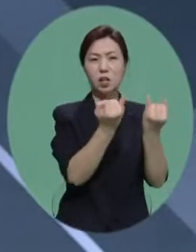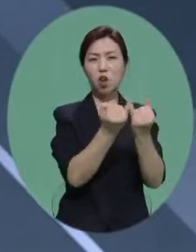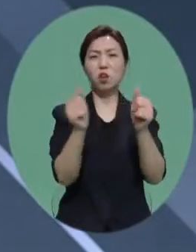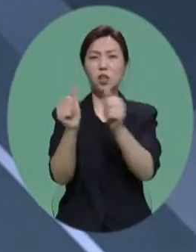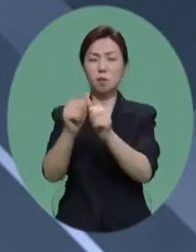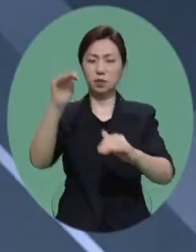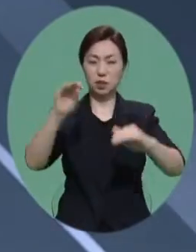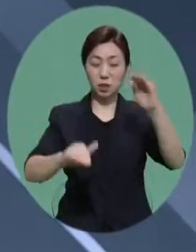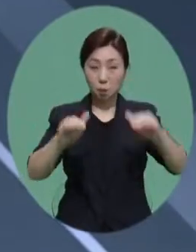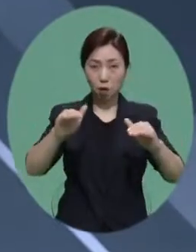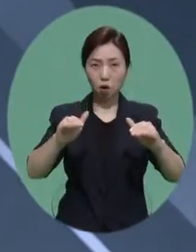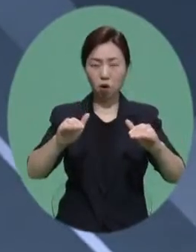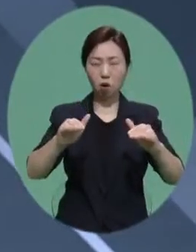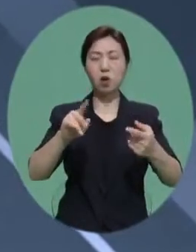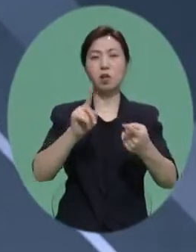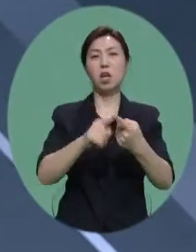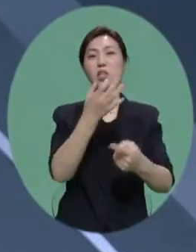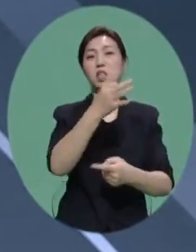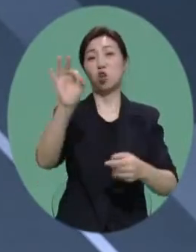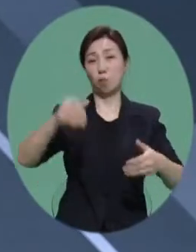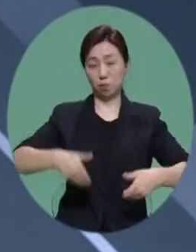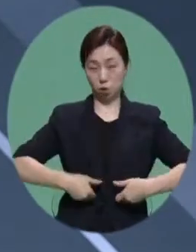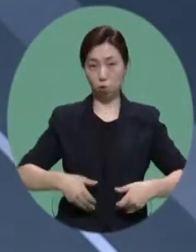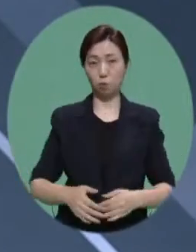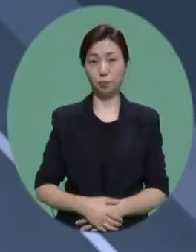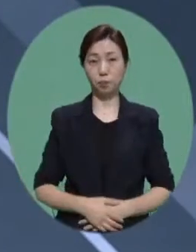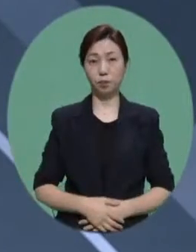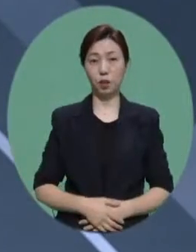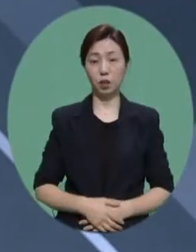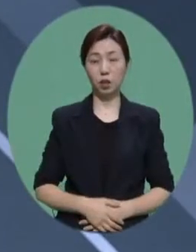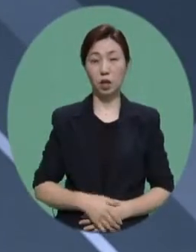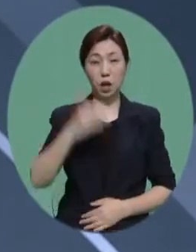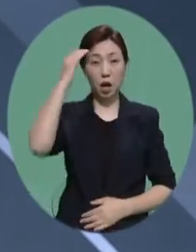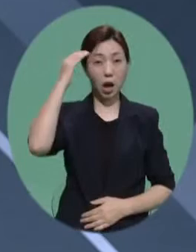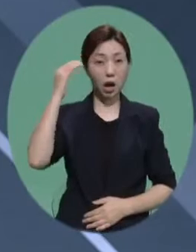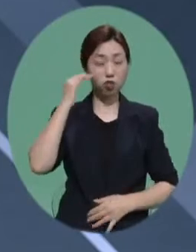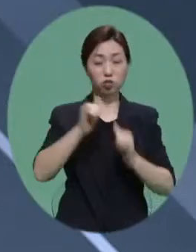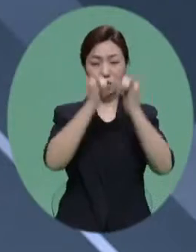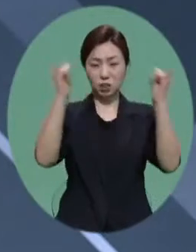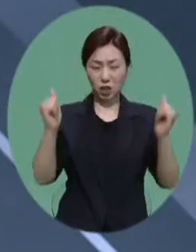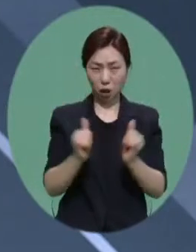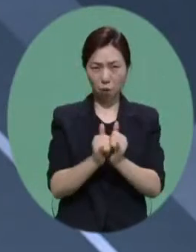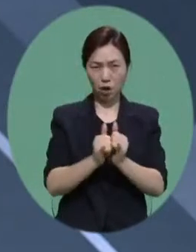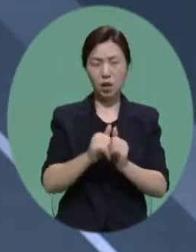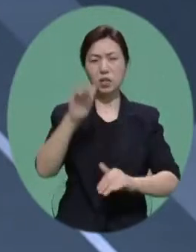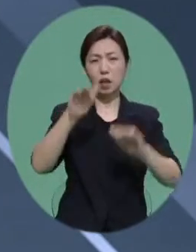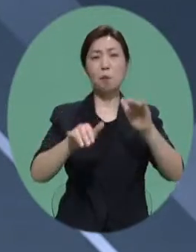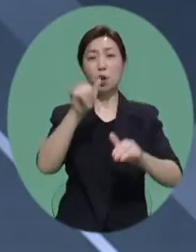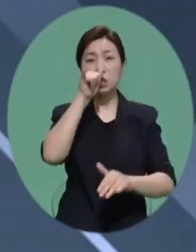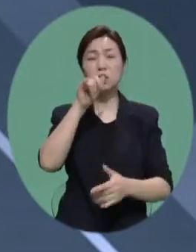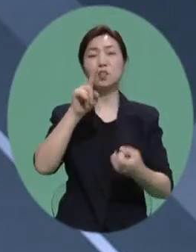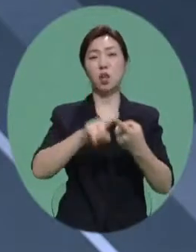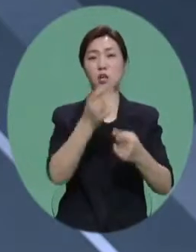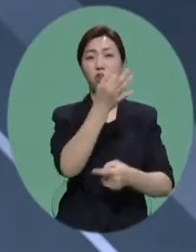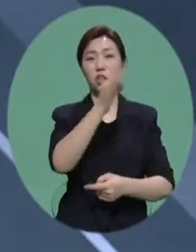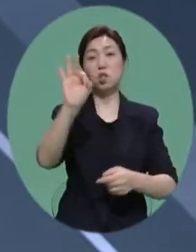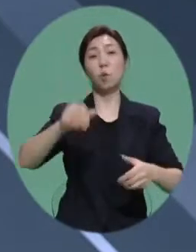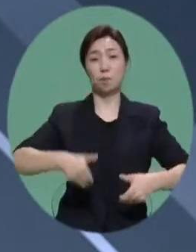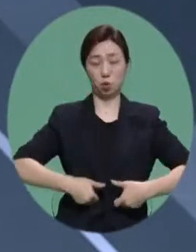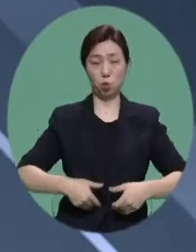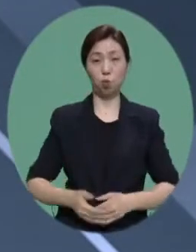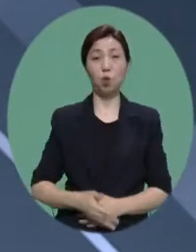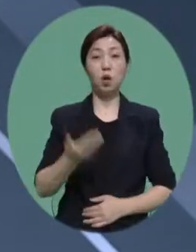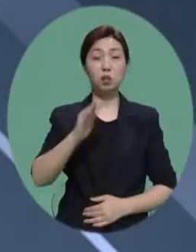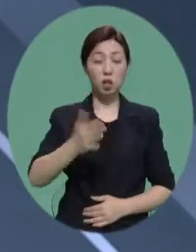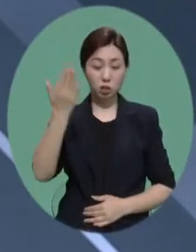펴며 하면 안되죠 그 구조적 성 불평등이 있다는 사실을 인정 보 해야 된다 근데 후 보니 저번에 제가 이제